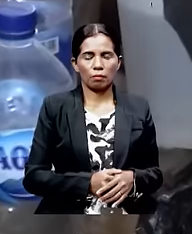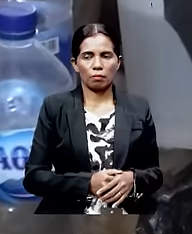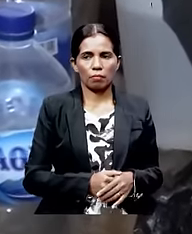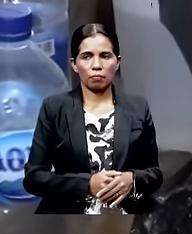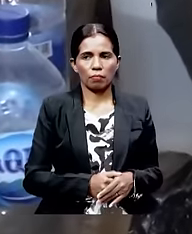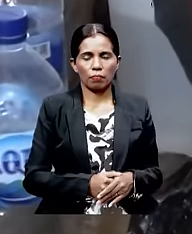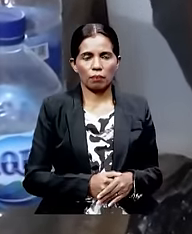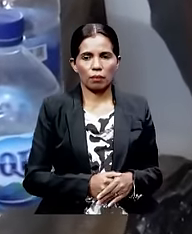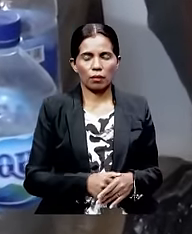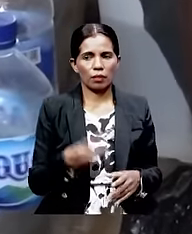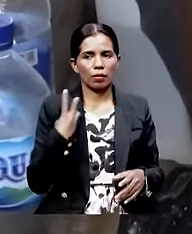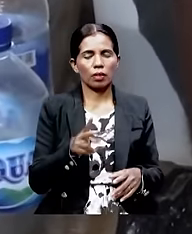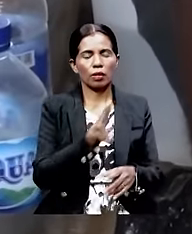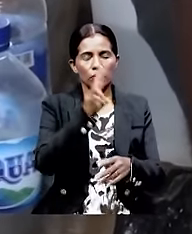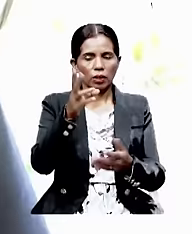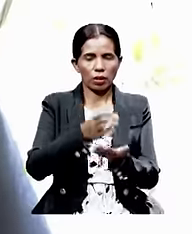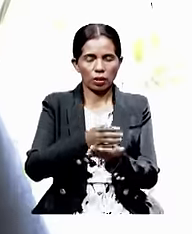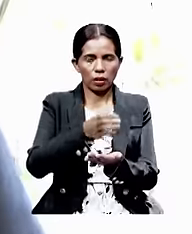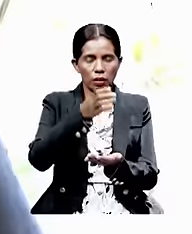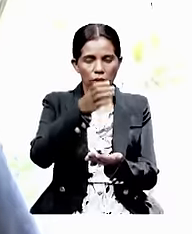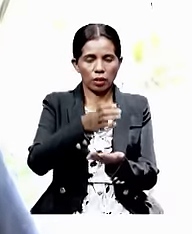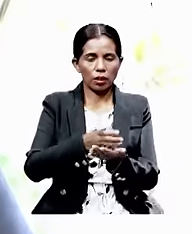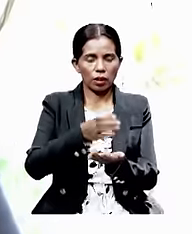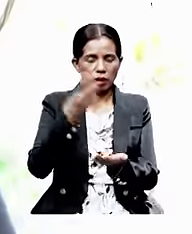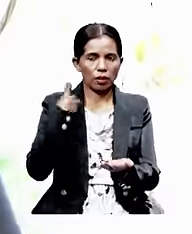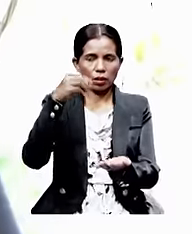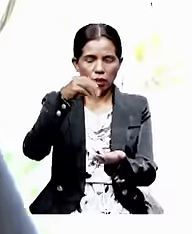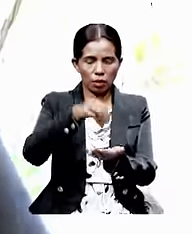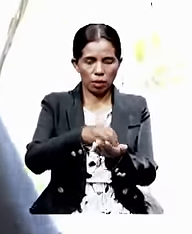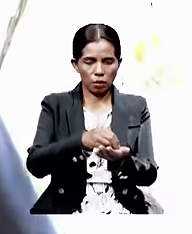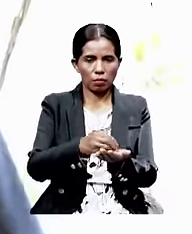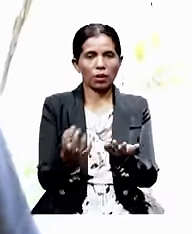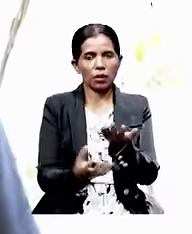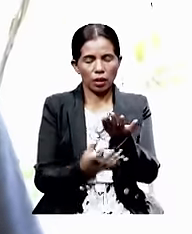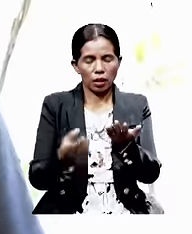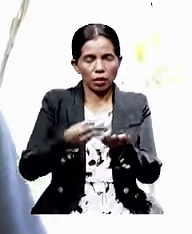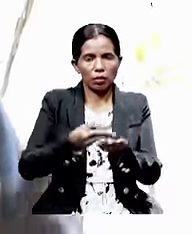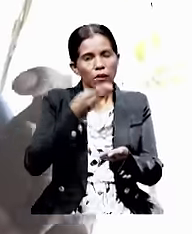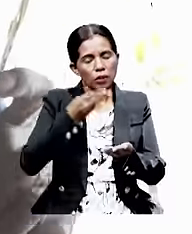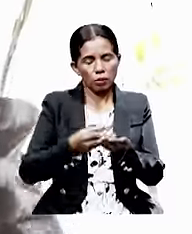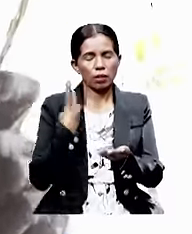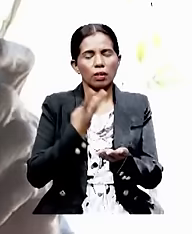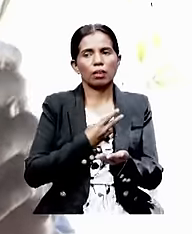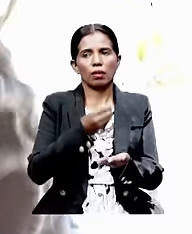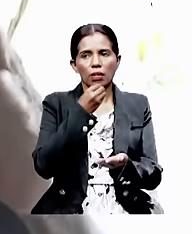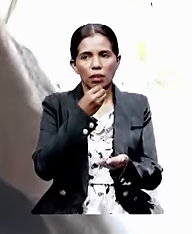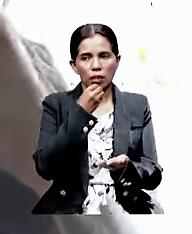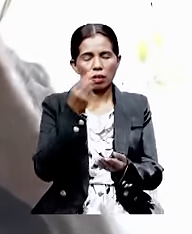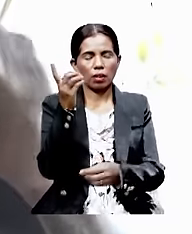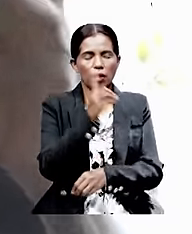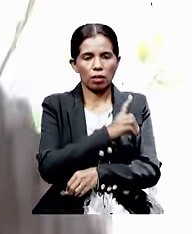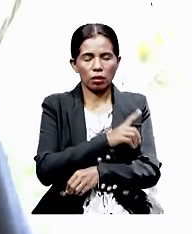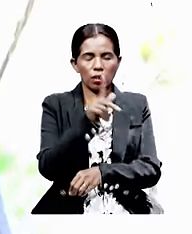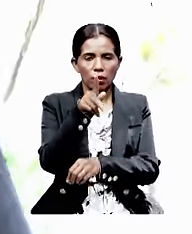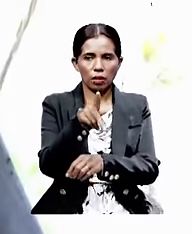Kita mai kita usah berlata ada kiki vali, lata ada kiki vali, kita tahu vali berasa sorok, kita rihan vali. Ini berhal lorong dua, kita tahan halo ibu nasi